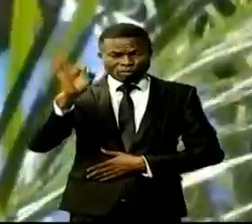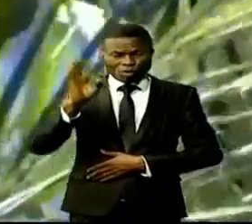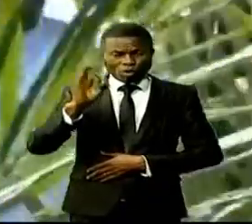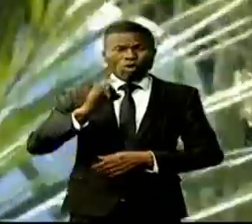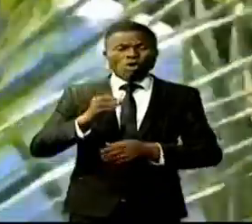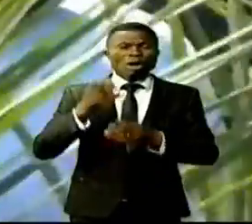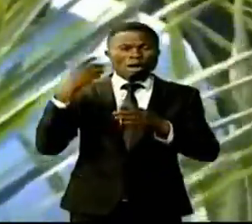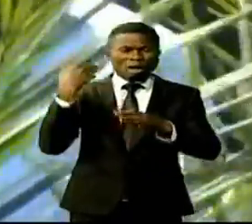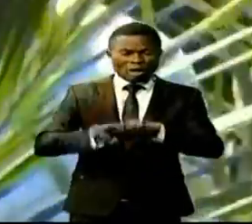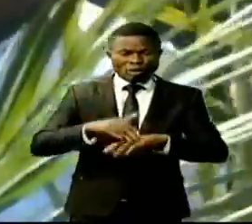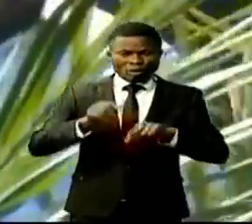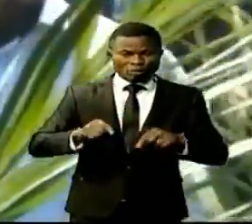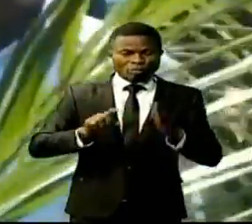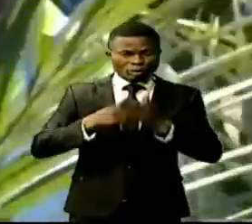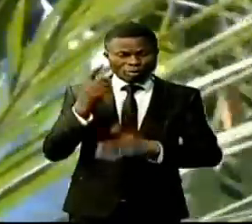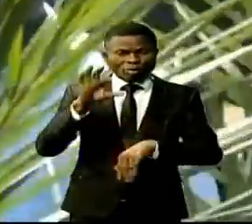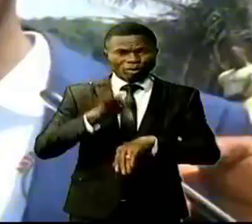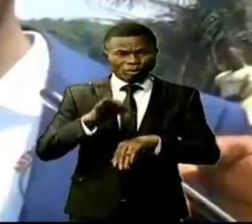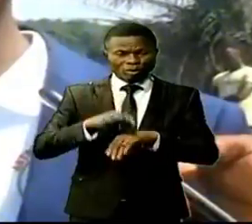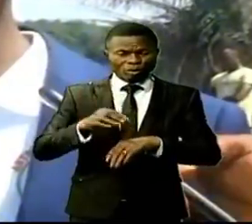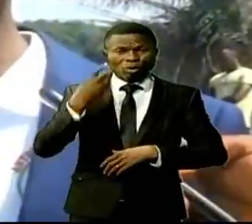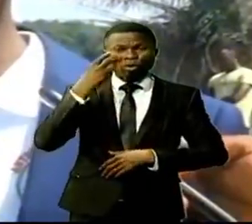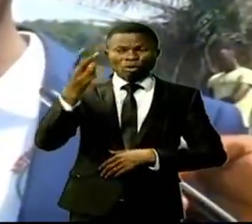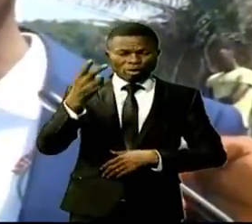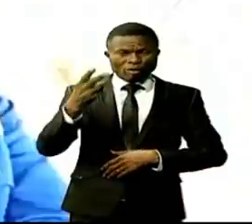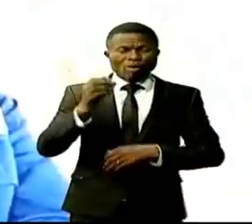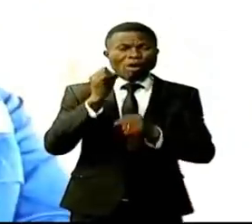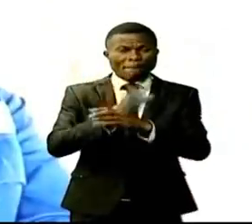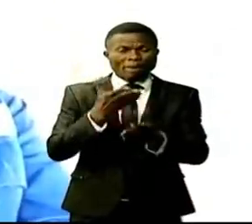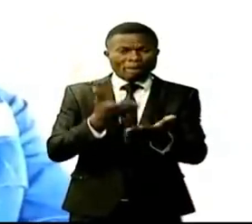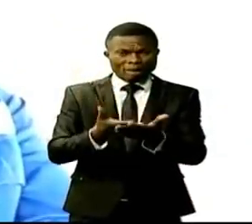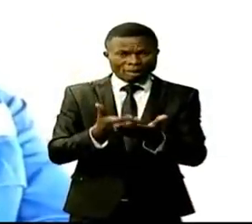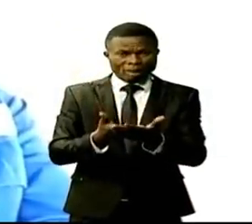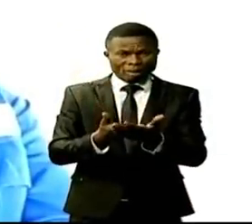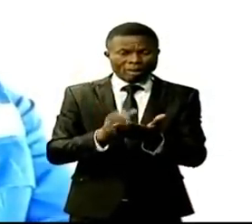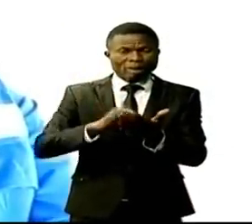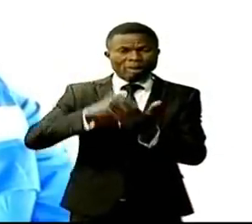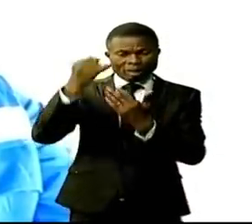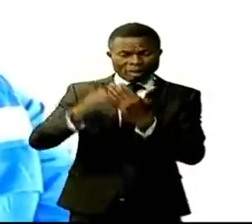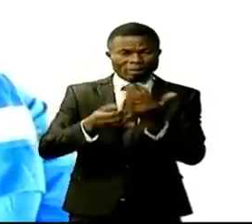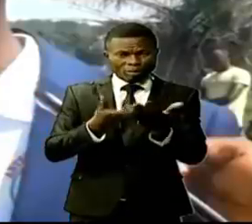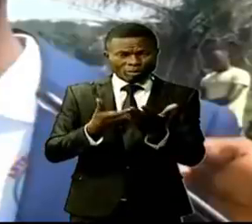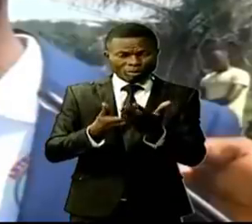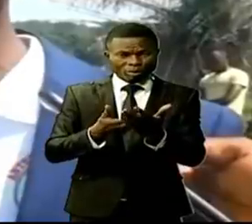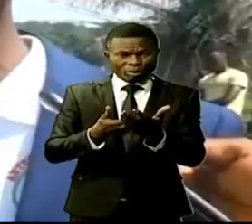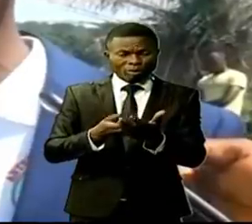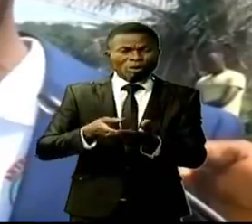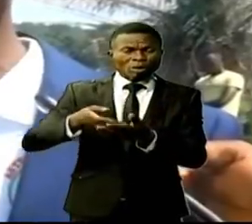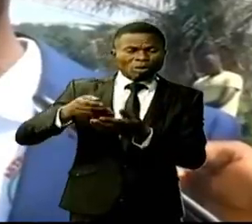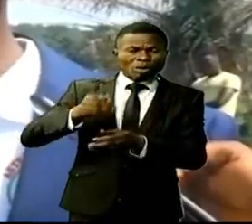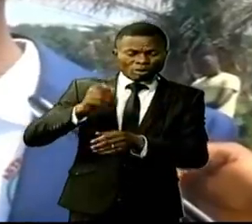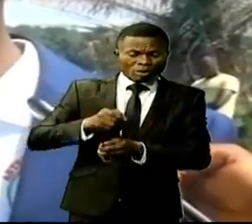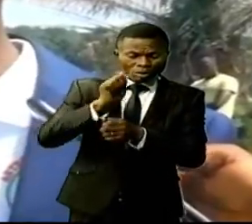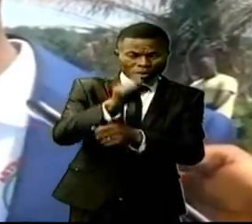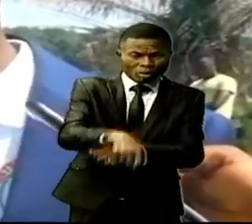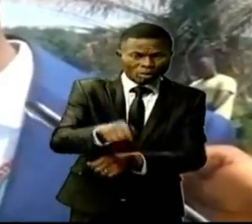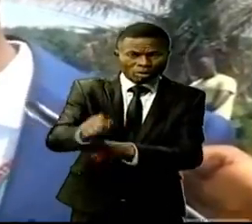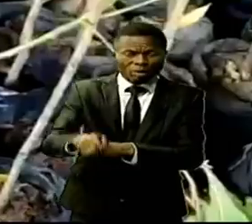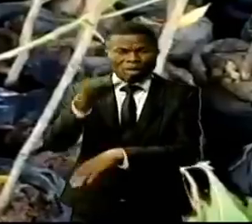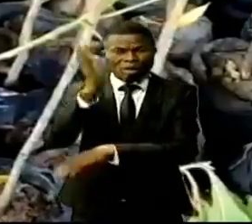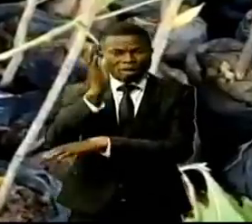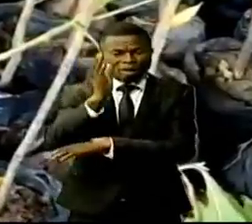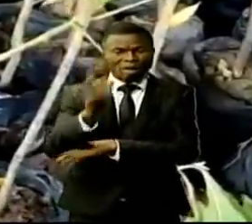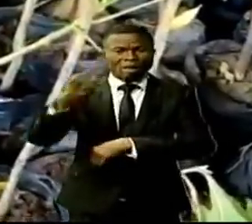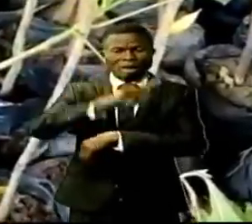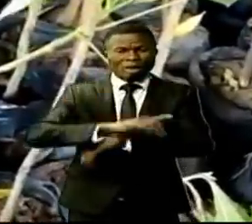à la Mongala, c'est la première occasion que nous voyons la matérialisation de cette politique publique de plantation de l'arbre et célébration des